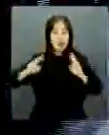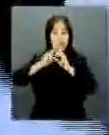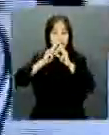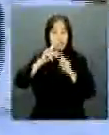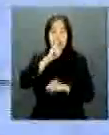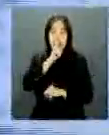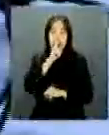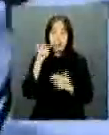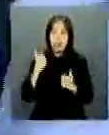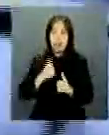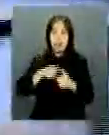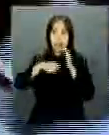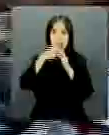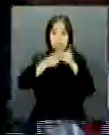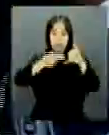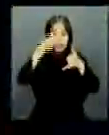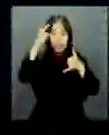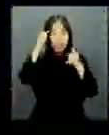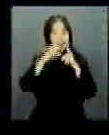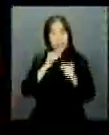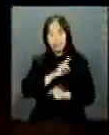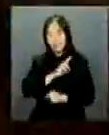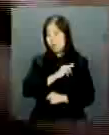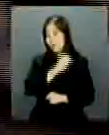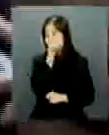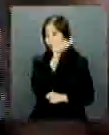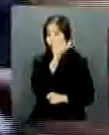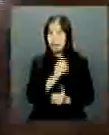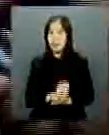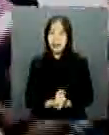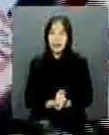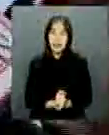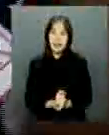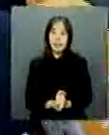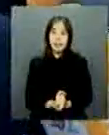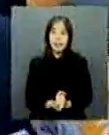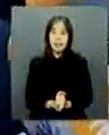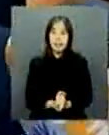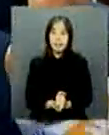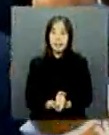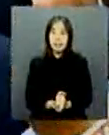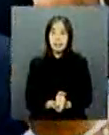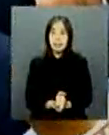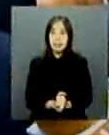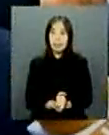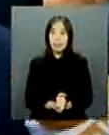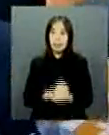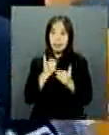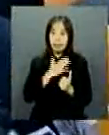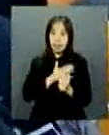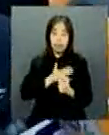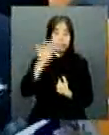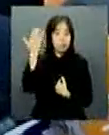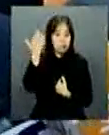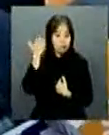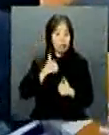การณ์ยิงนายชุติเดชน่าจะเป็นเรื่องส่วนตัวมากกว่าประเด็นอื่นค่ะ คือในฐานะผมเป็นพนักงานสอบสว